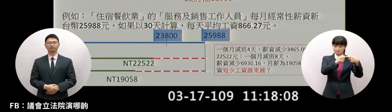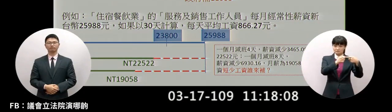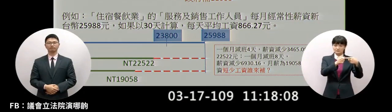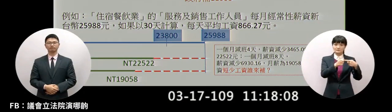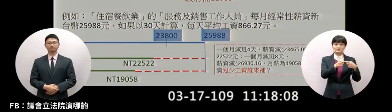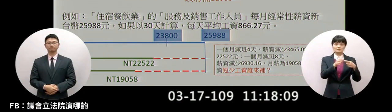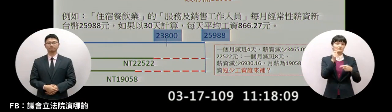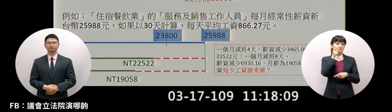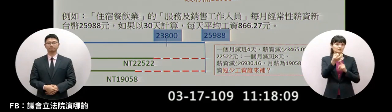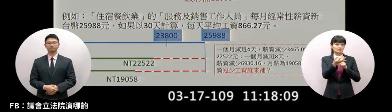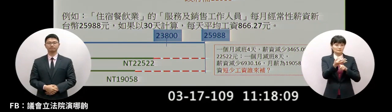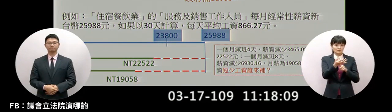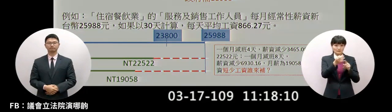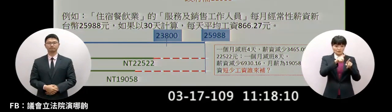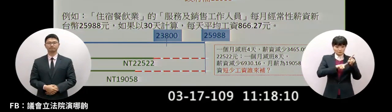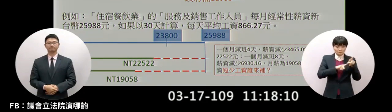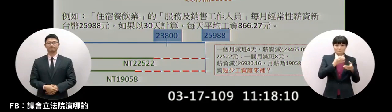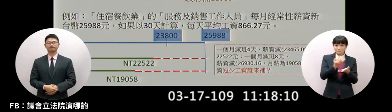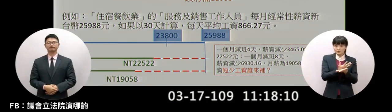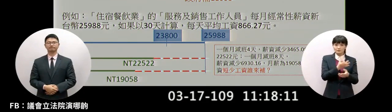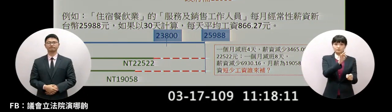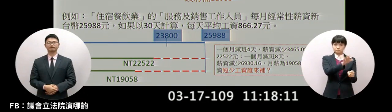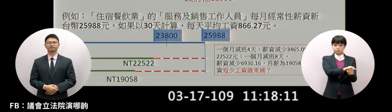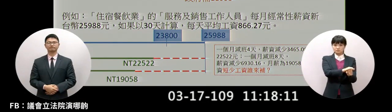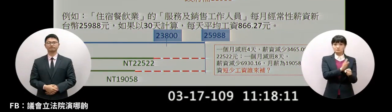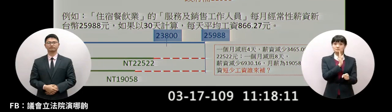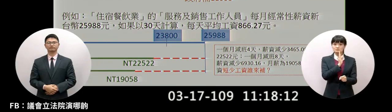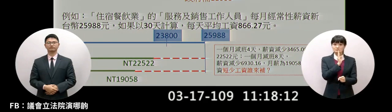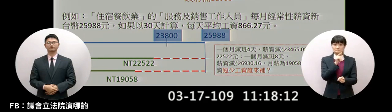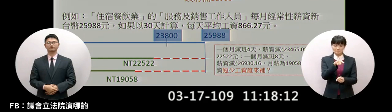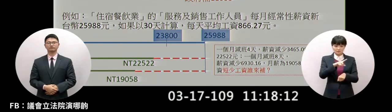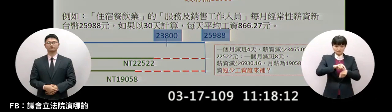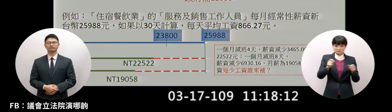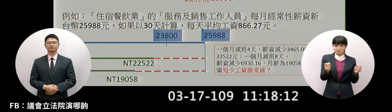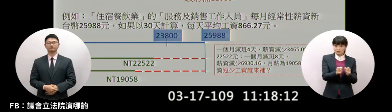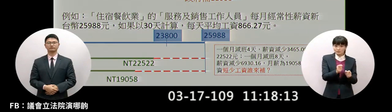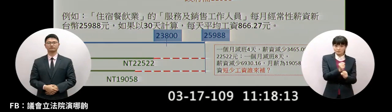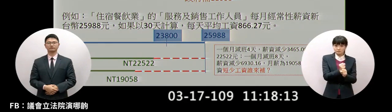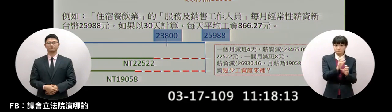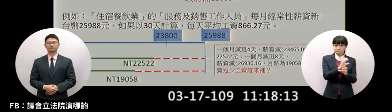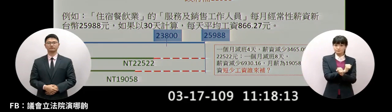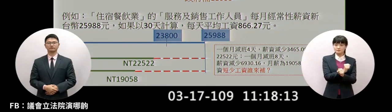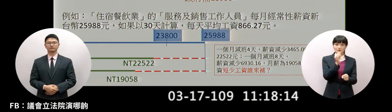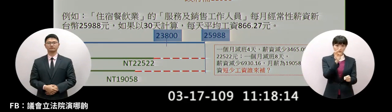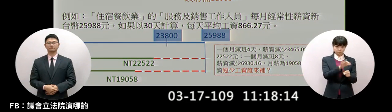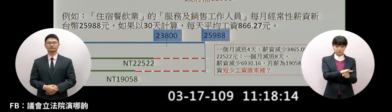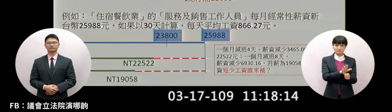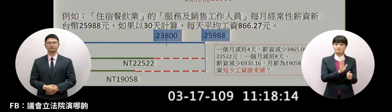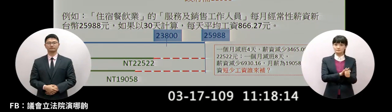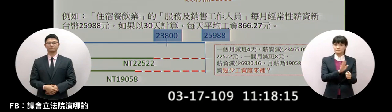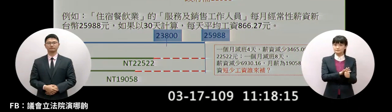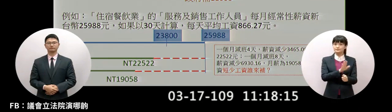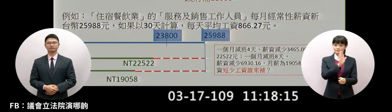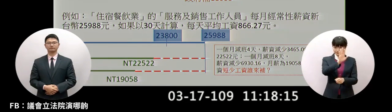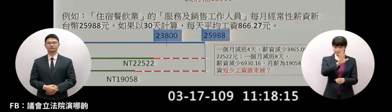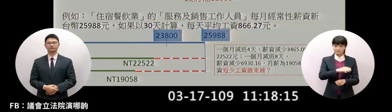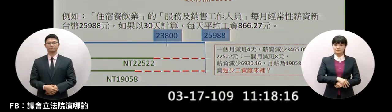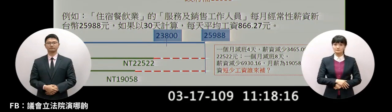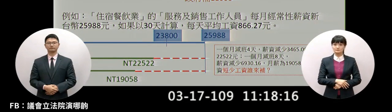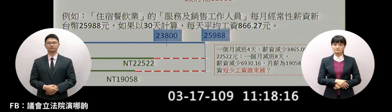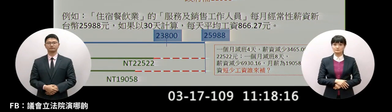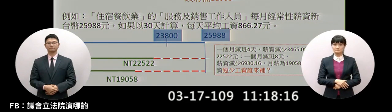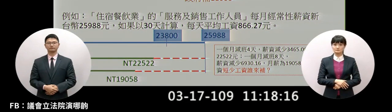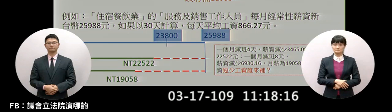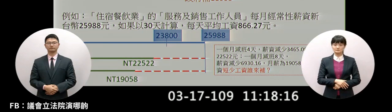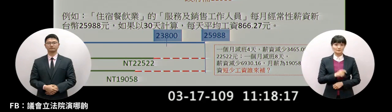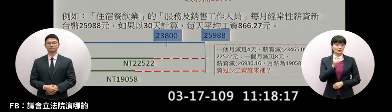薪资补贴。老实说，这个就是对于短期的失业的救助，某种程度是这种属性，薪资